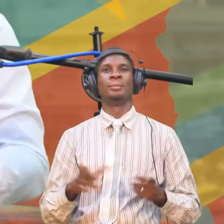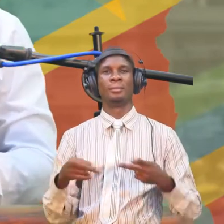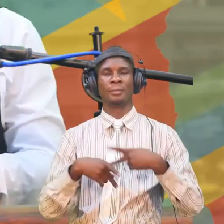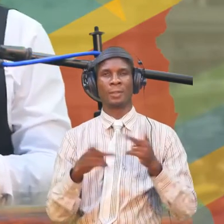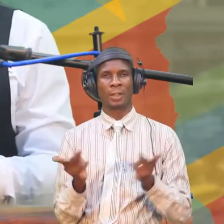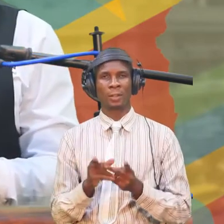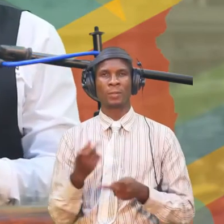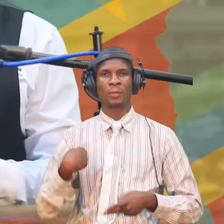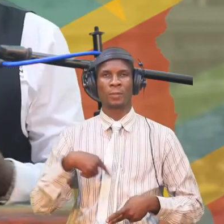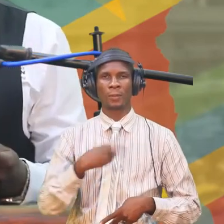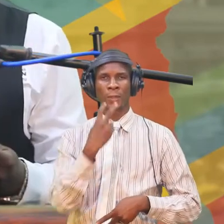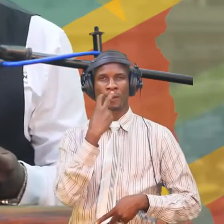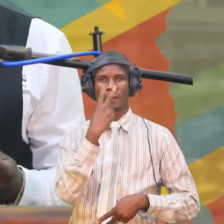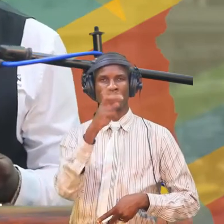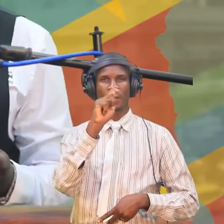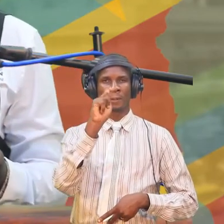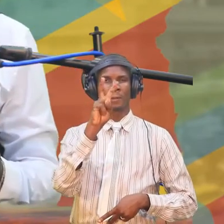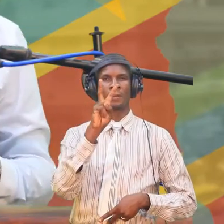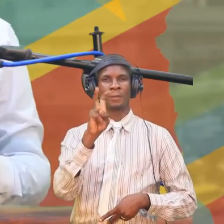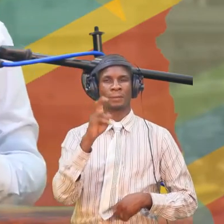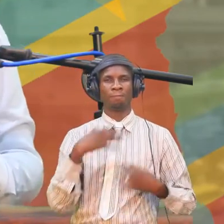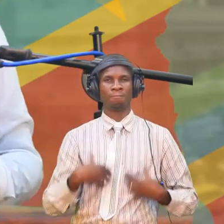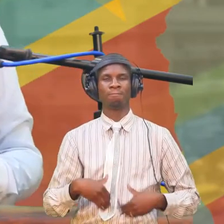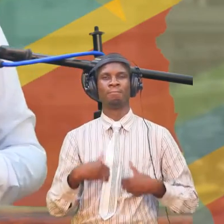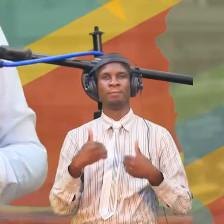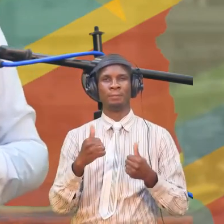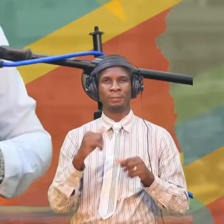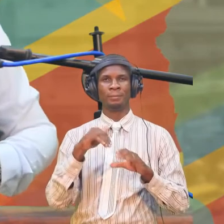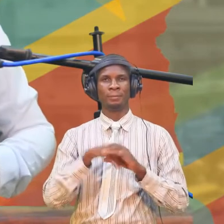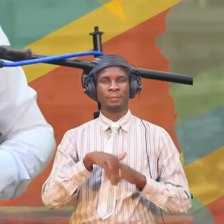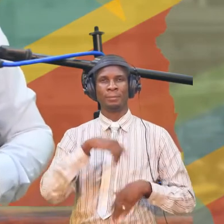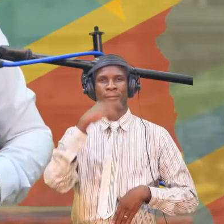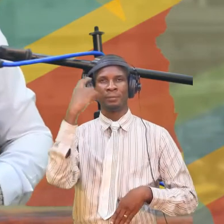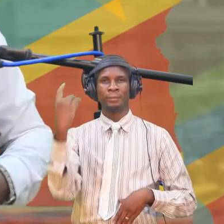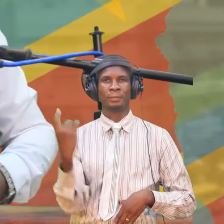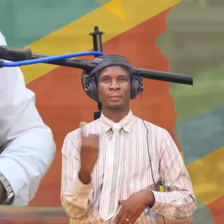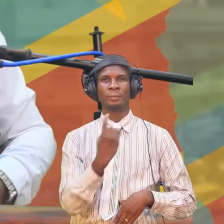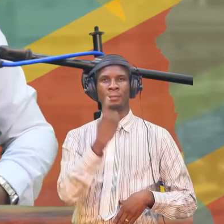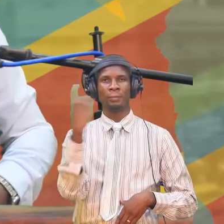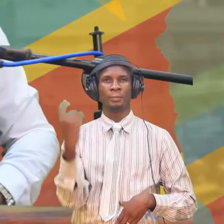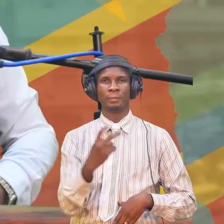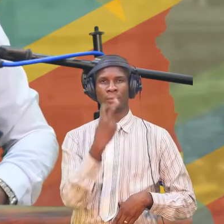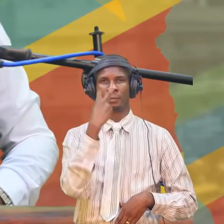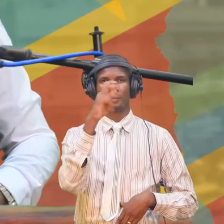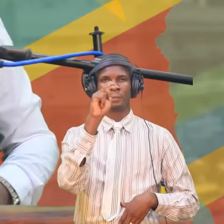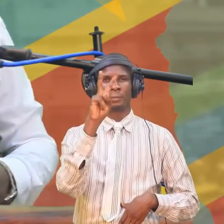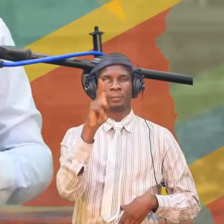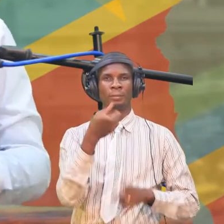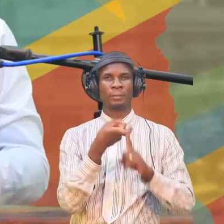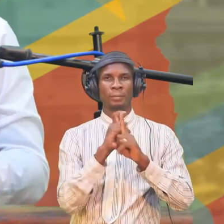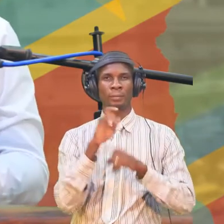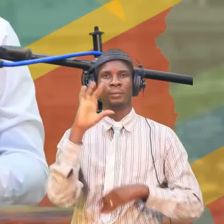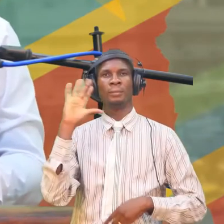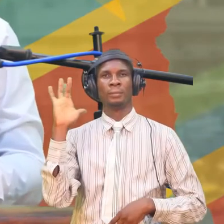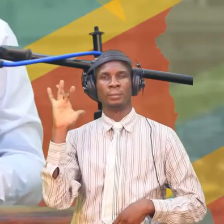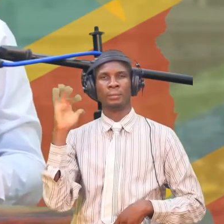vous êtes en train de nous recevoir Mnaendelea par satellite kusikiliza au départ de programme Kinshasa hii kutoka hapa pendant ce Kinshasa na grand